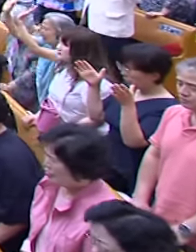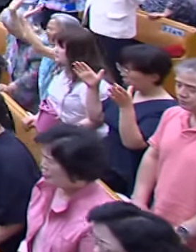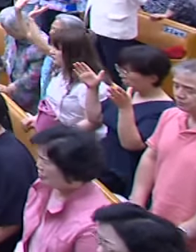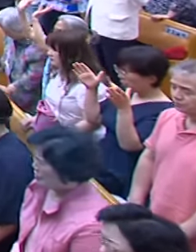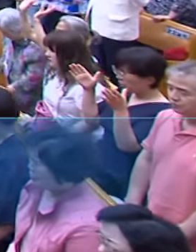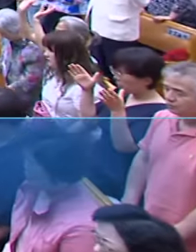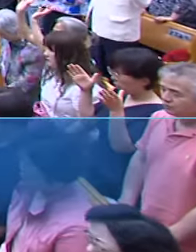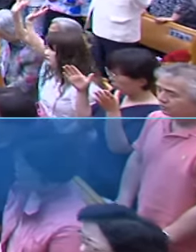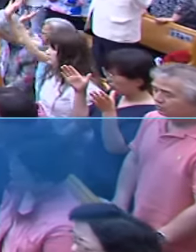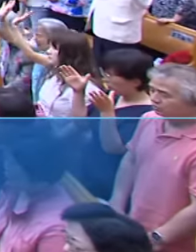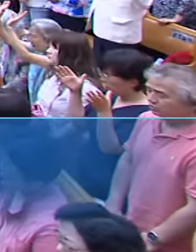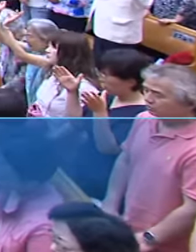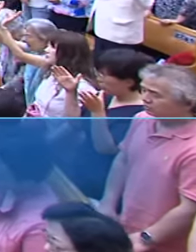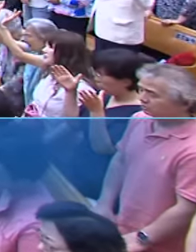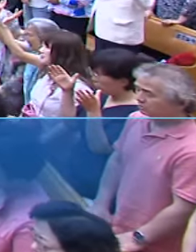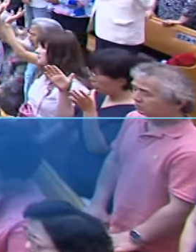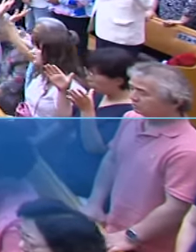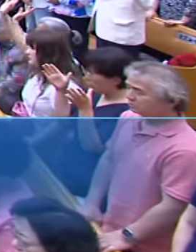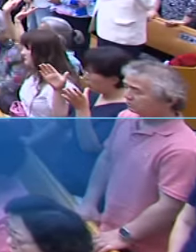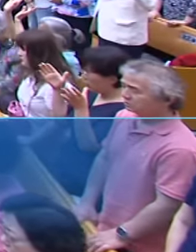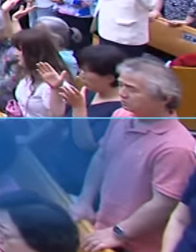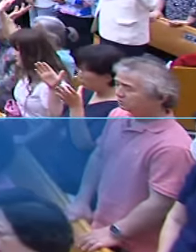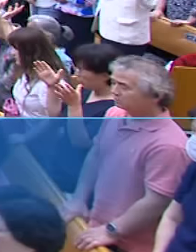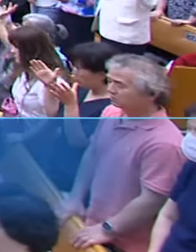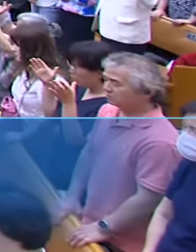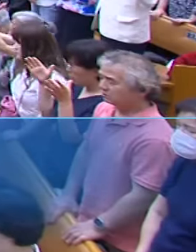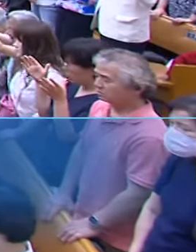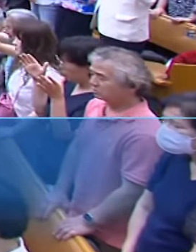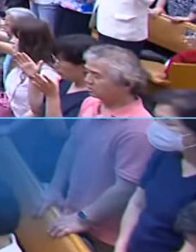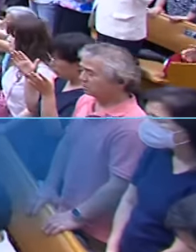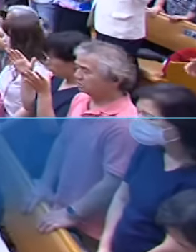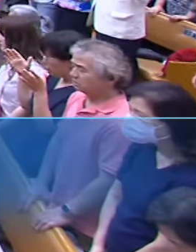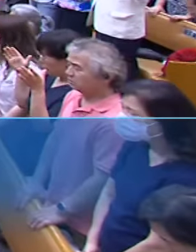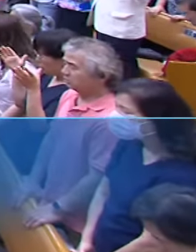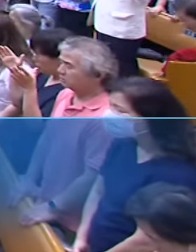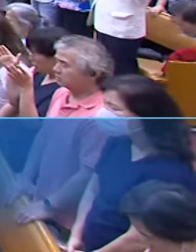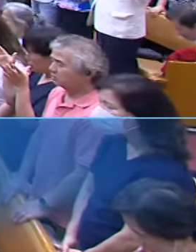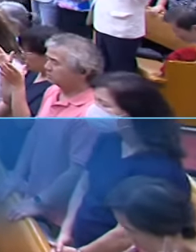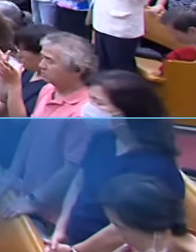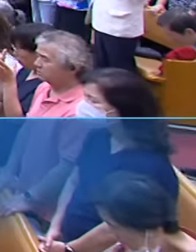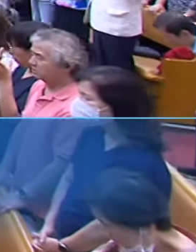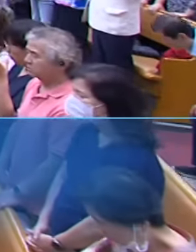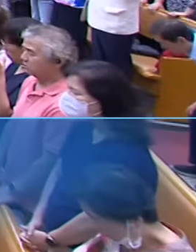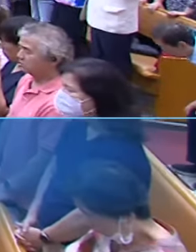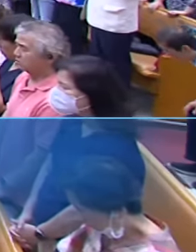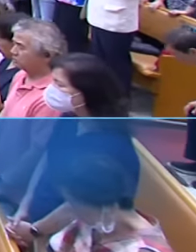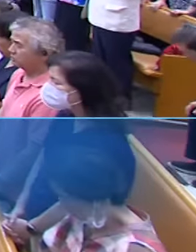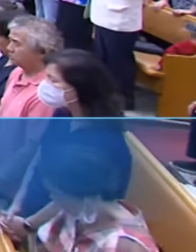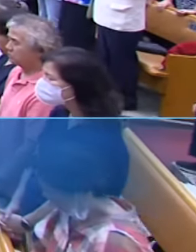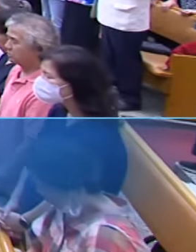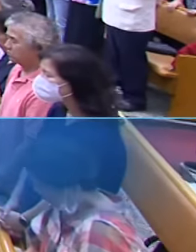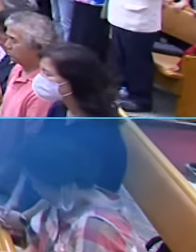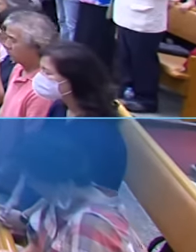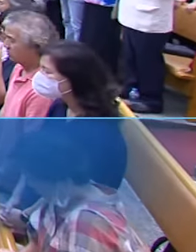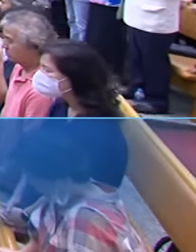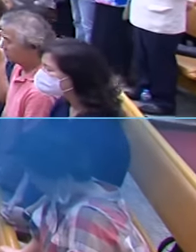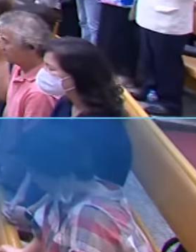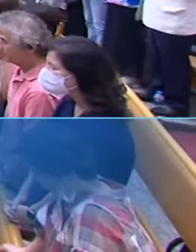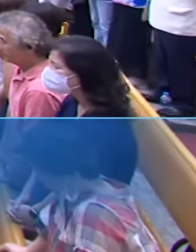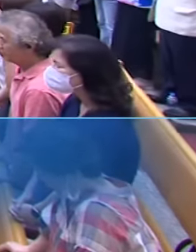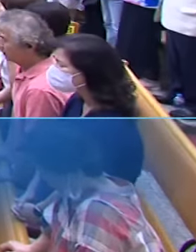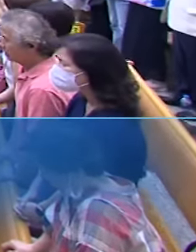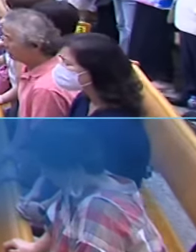주여 우리를 불쌍히 여겨 주옵소서. 주여 우리를 불쌍히 여겨 주옵소서. 주여 우리를 불쌍히 여겨 주옵소서. 주여 우리를 불쌍히 여겨